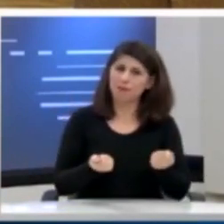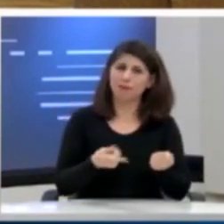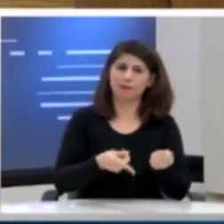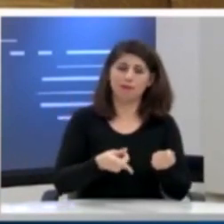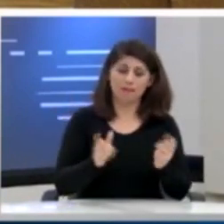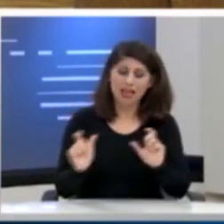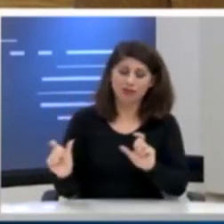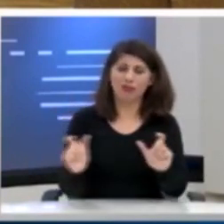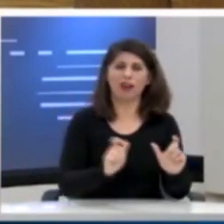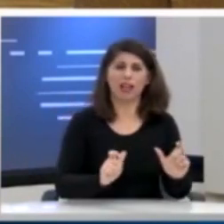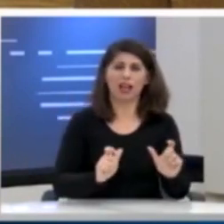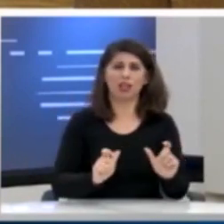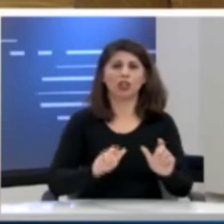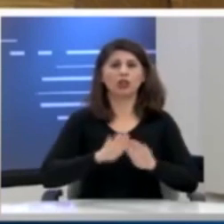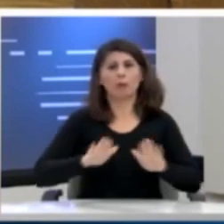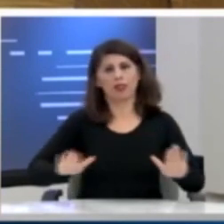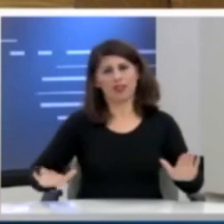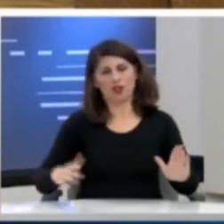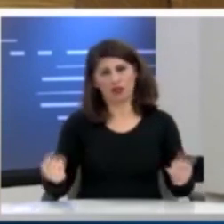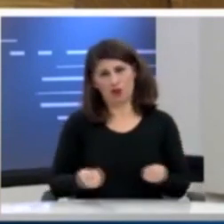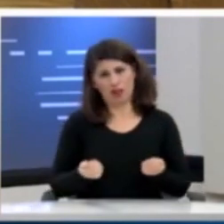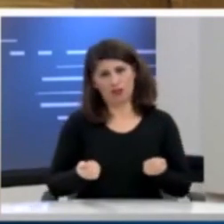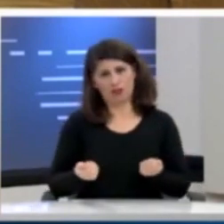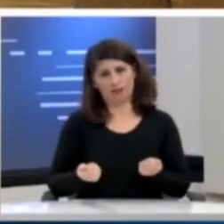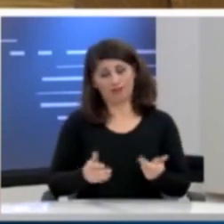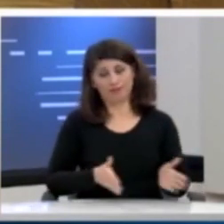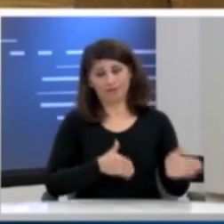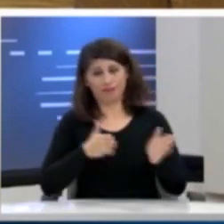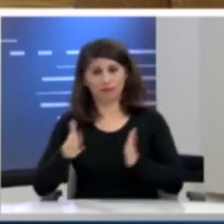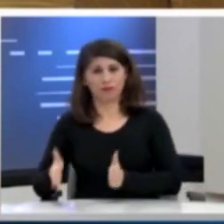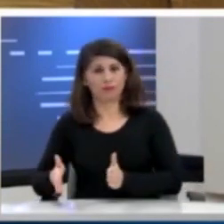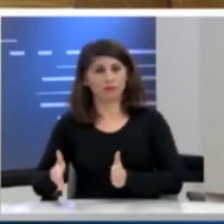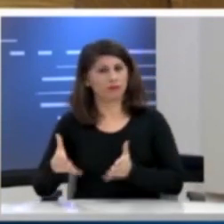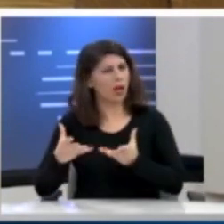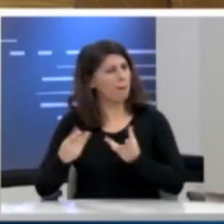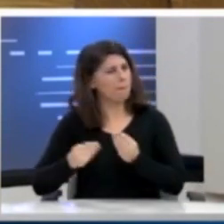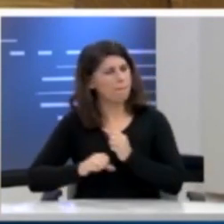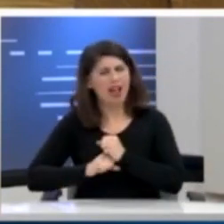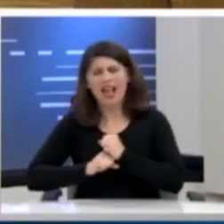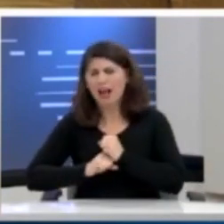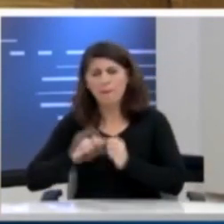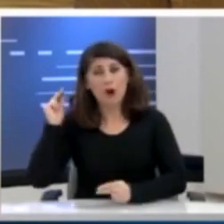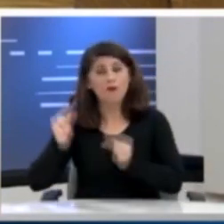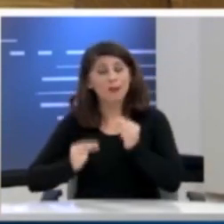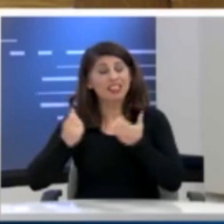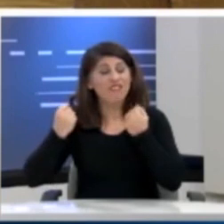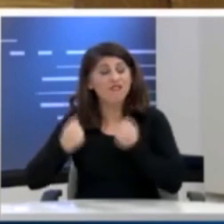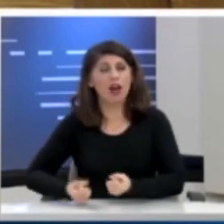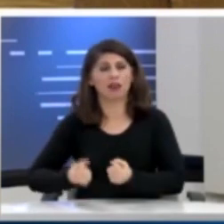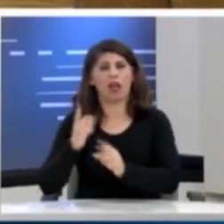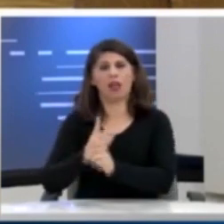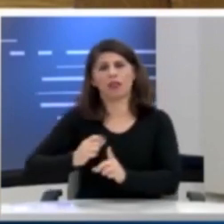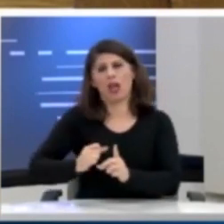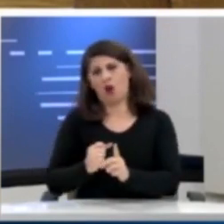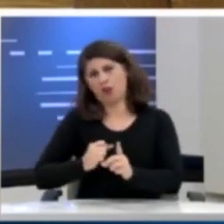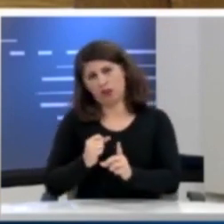το παιδαγωγικό έργο. Αντίστοιχα εκρηκτική είναι η κατάσταση στην ειδική αγωγή. Σύμφωνα με τα